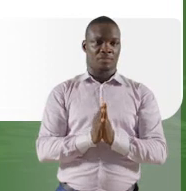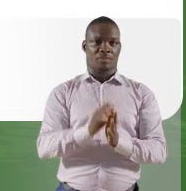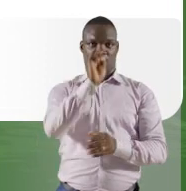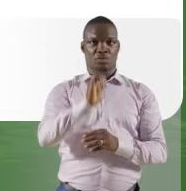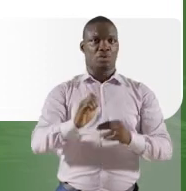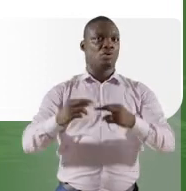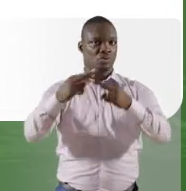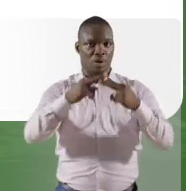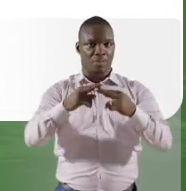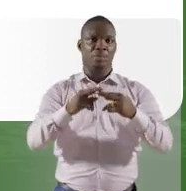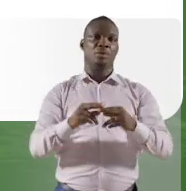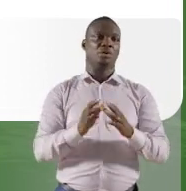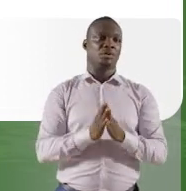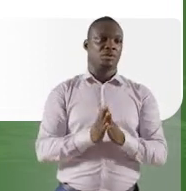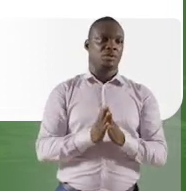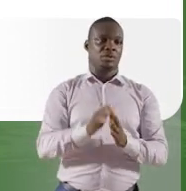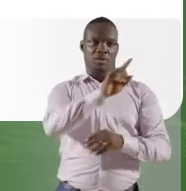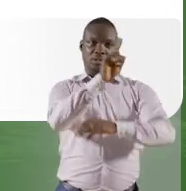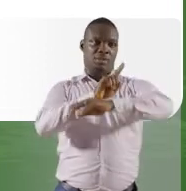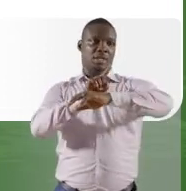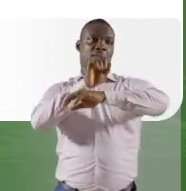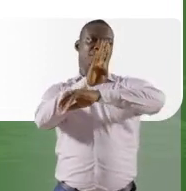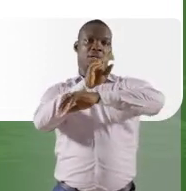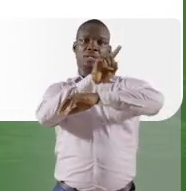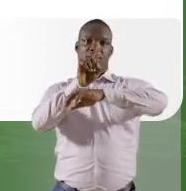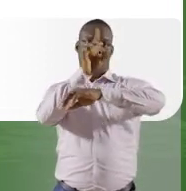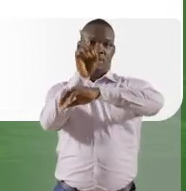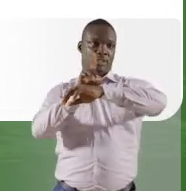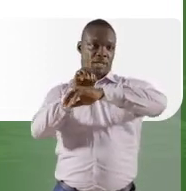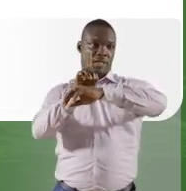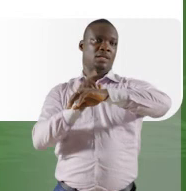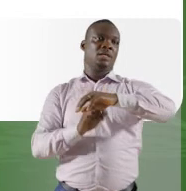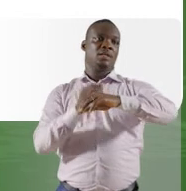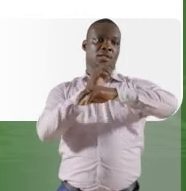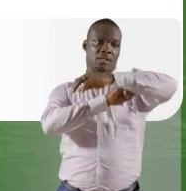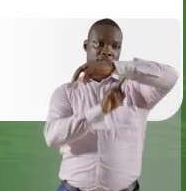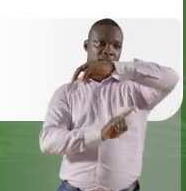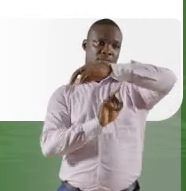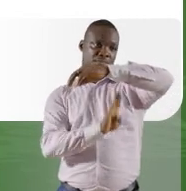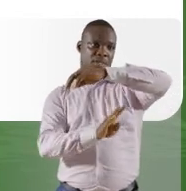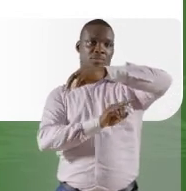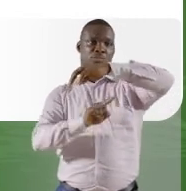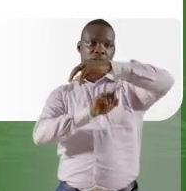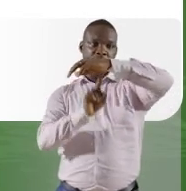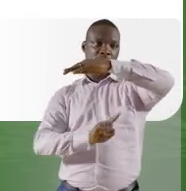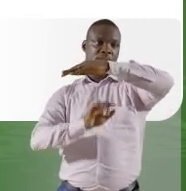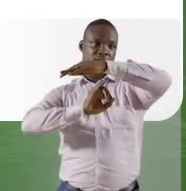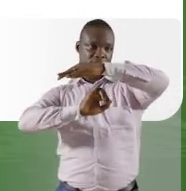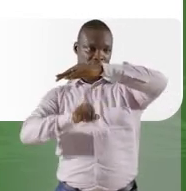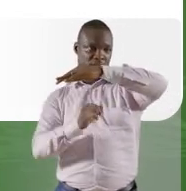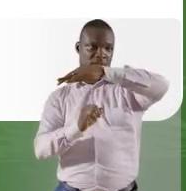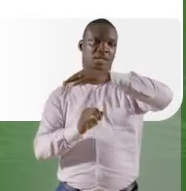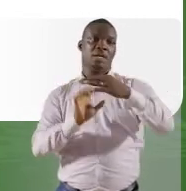dira que le rapport ZB moins ZD sur ZB moins ZJ appartient